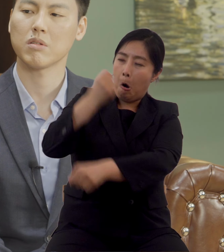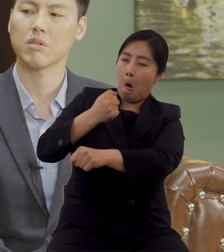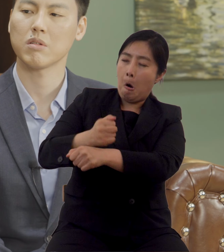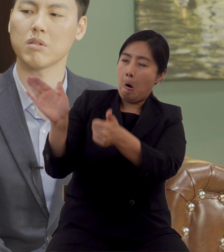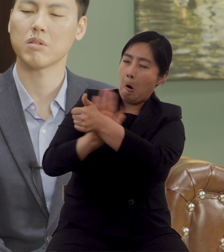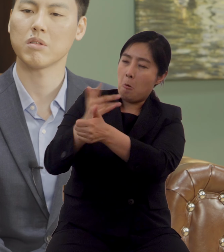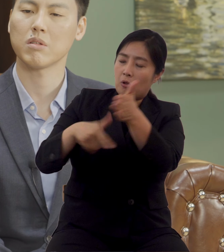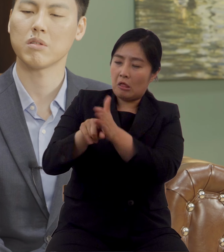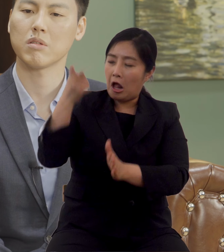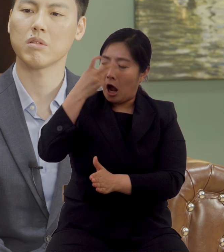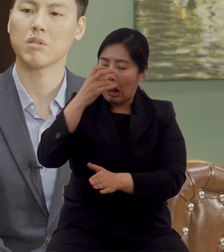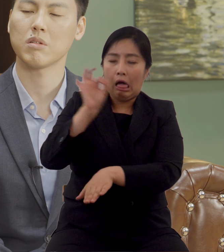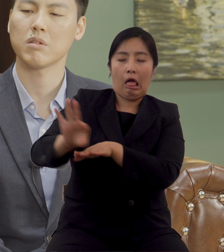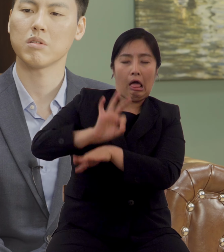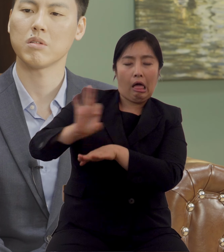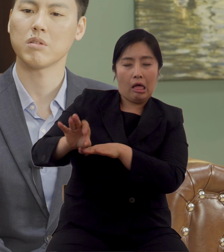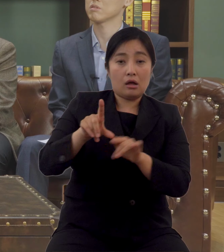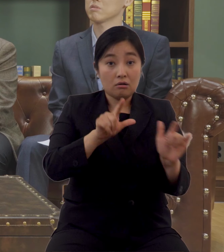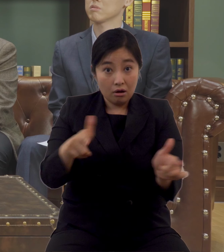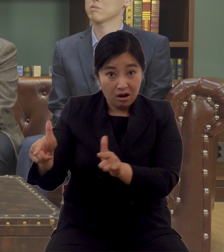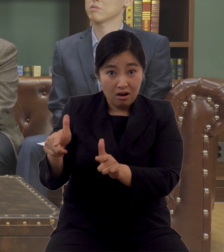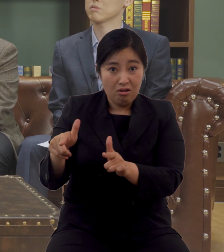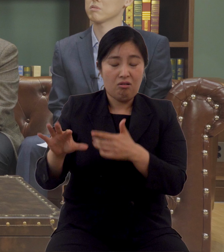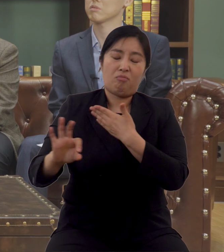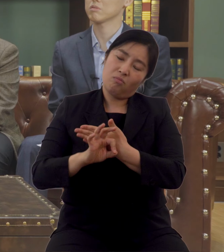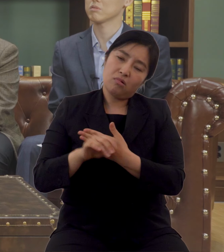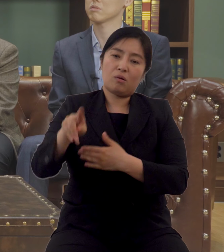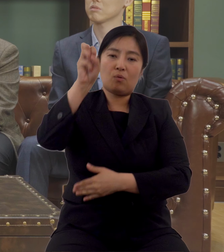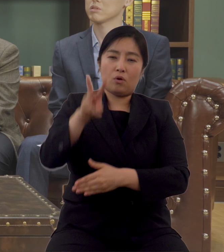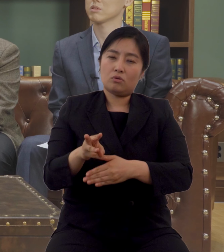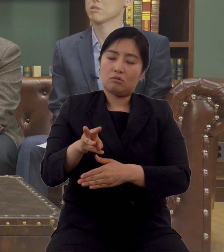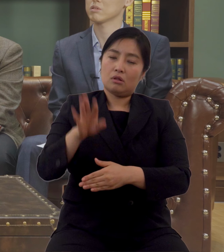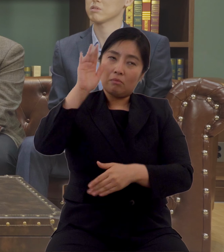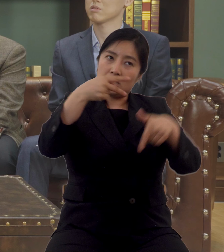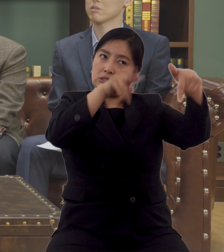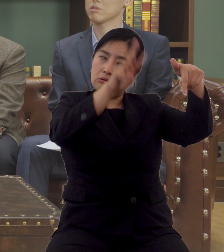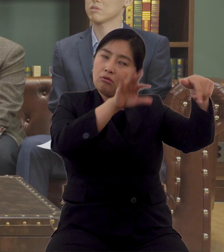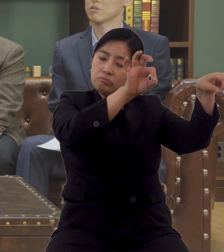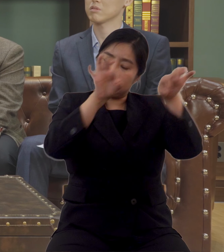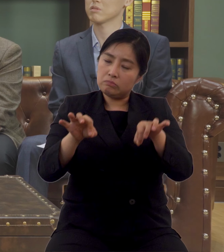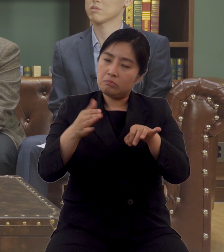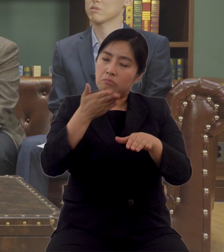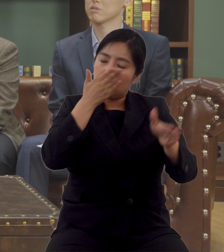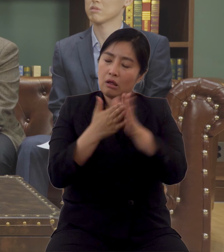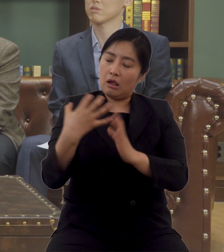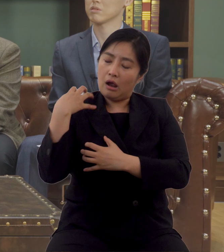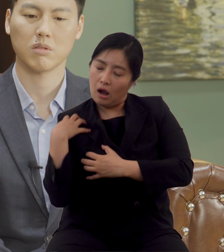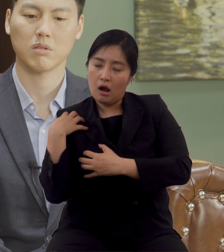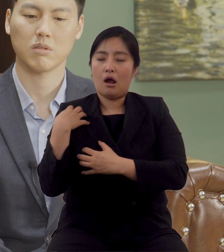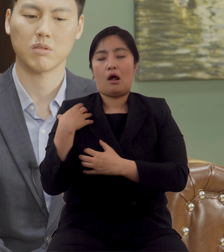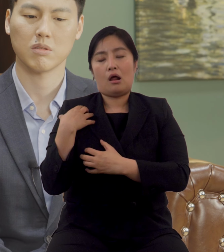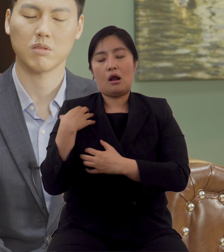사업을 하고자 이렇게 제대로 된 검토가 없이 이렇게 무리하게 한다면 우리 광주도 인천과 다르지